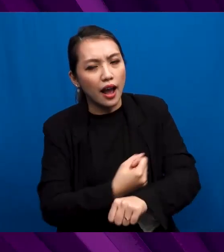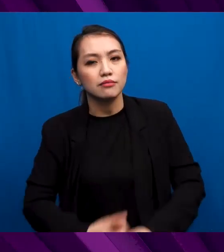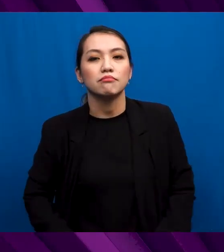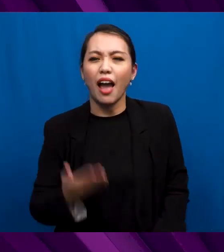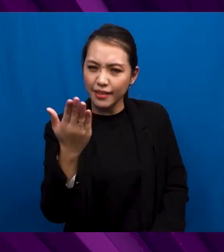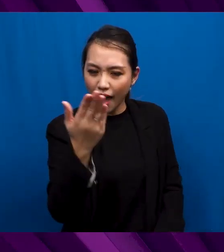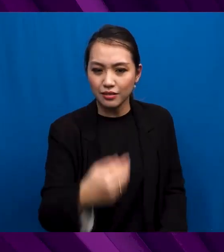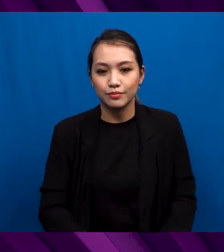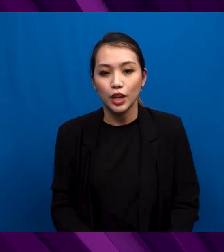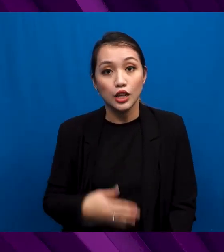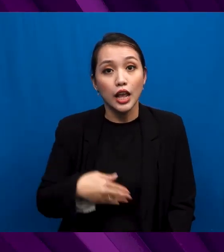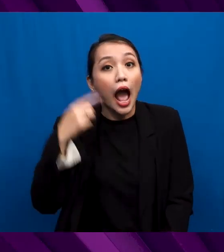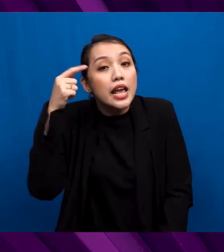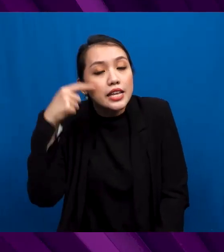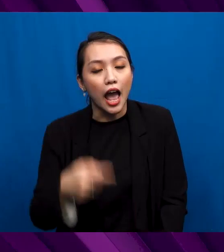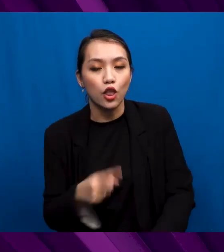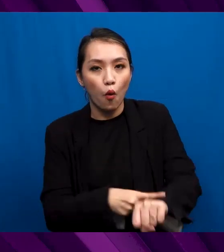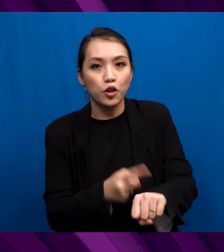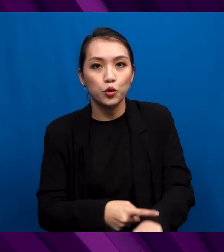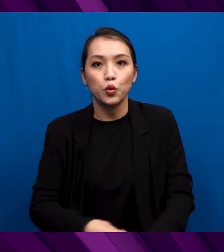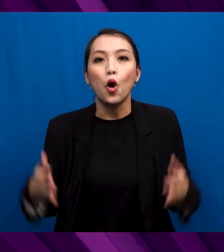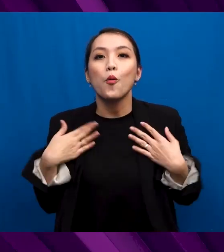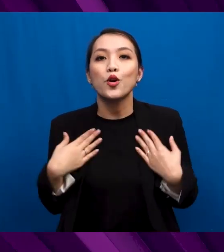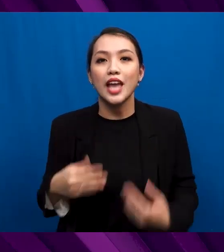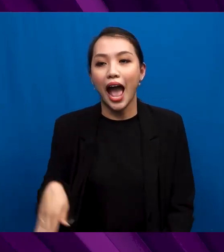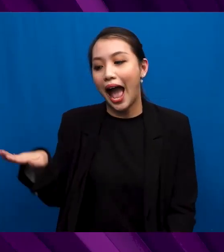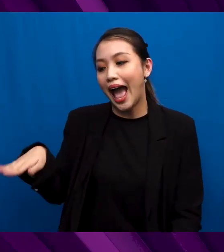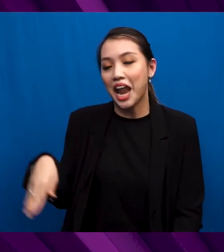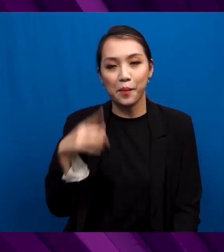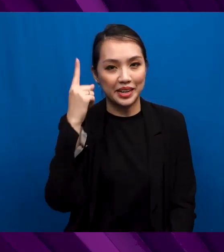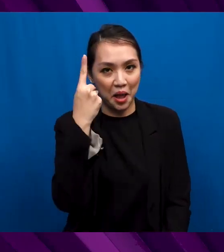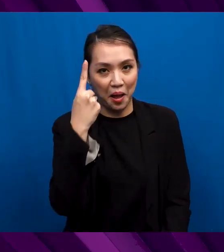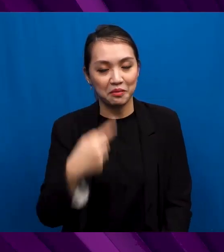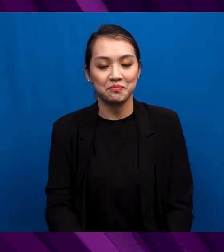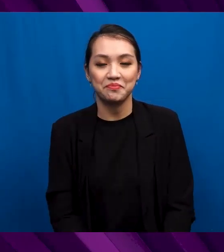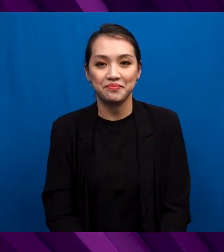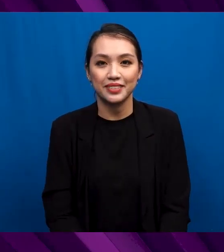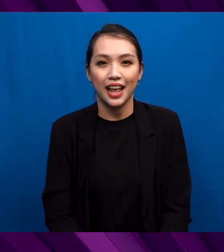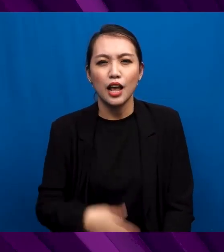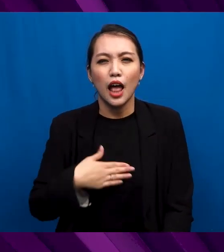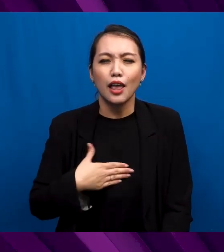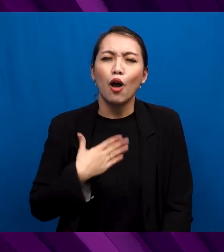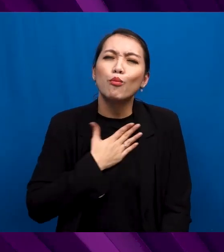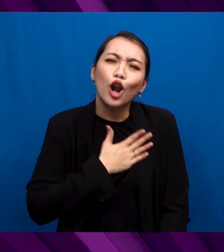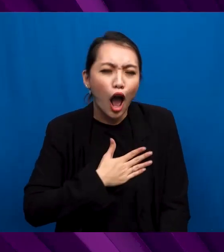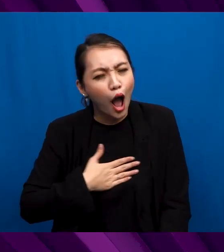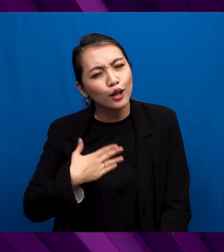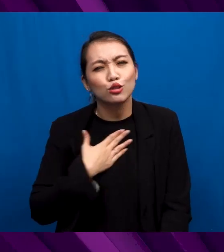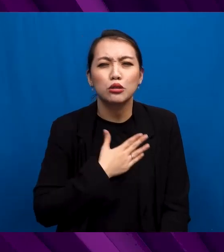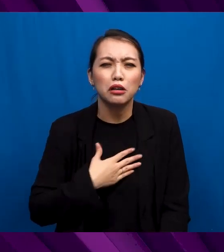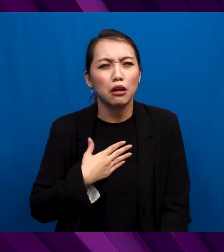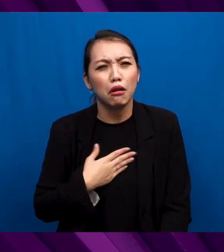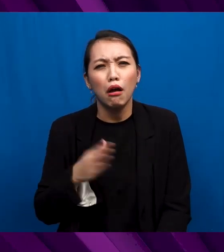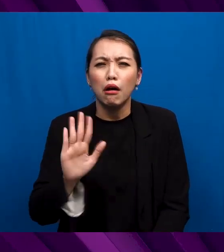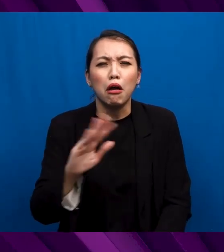anak pertama. Lalu waktu itu saya merasa, benar-benar saya merasa saya nggak